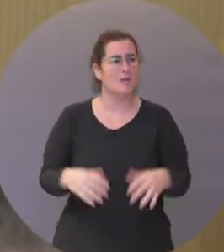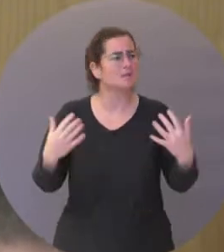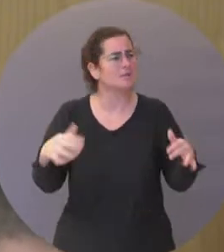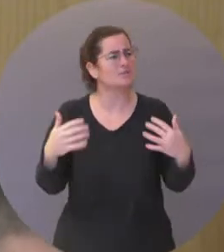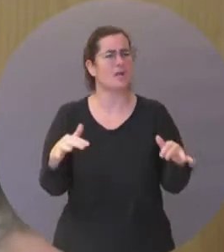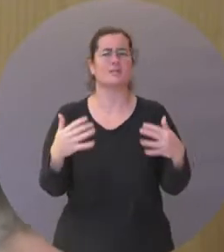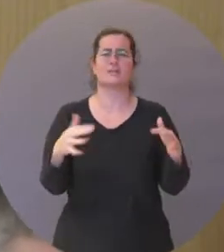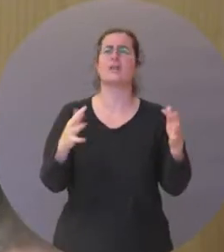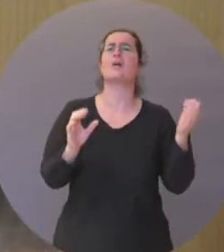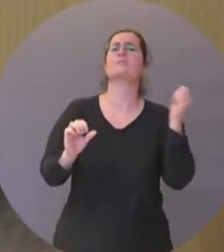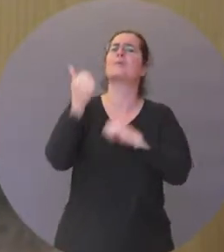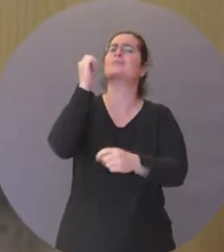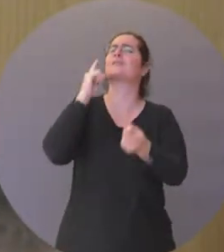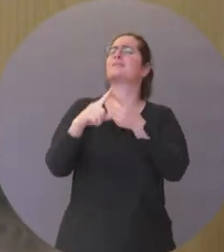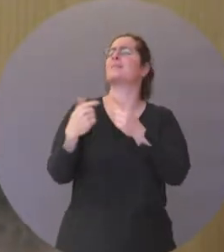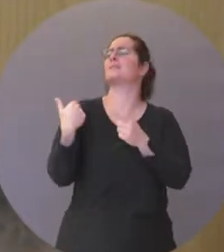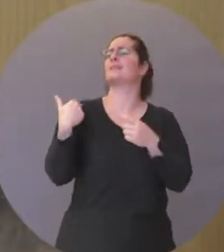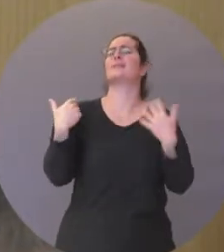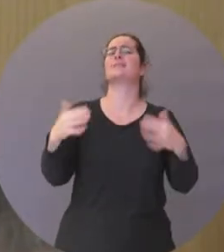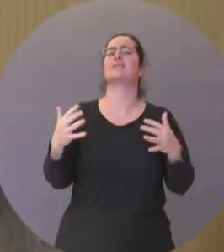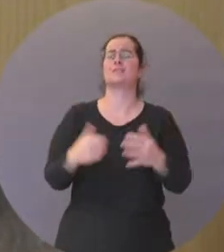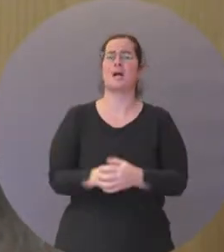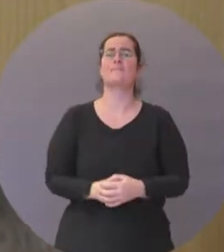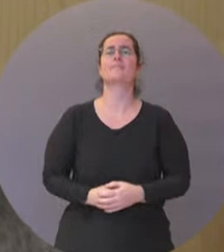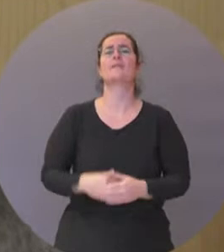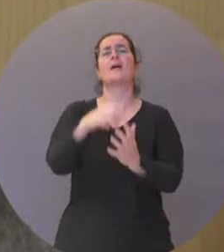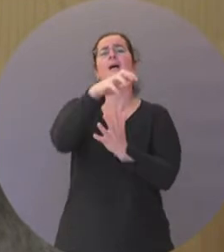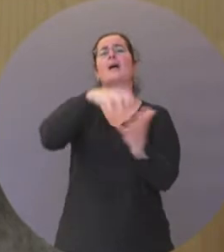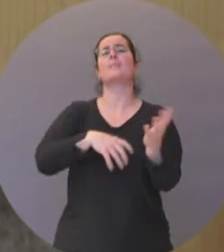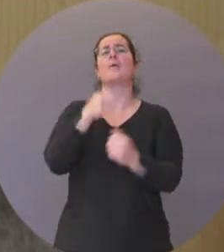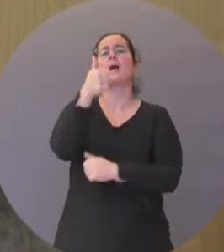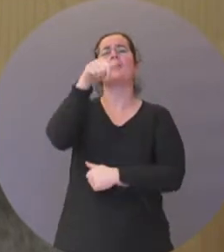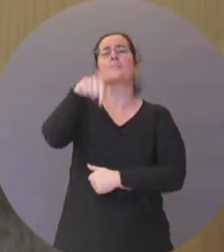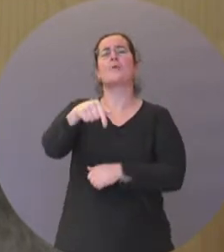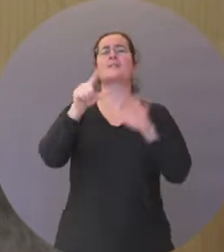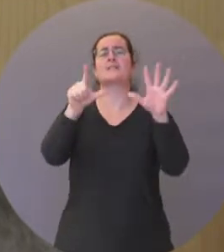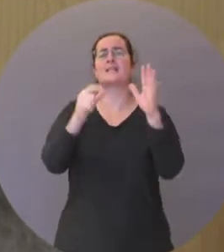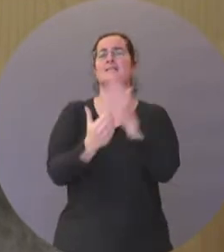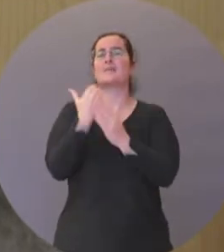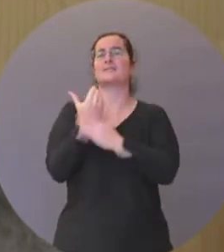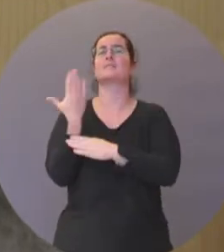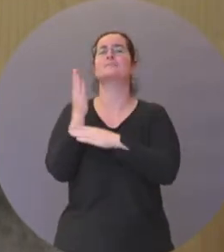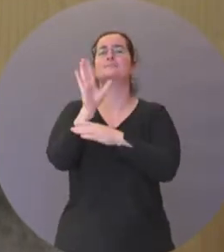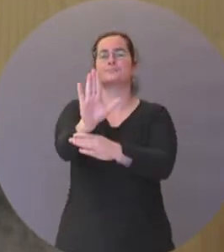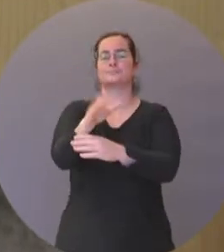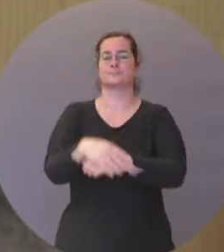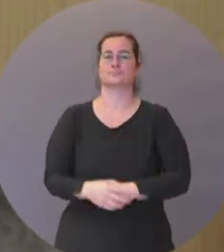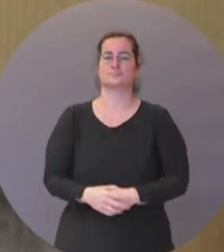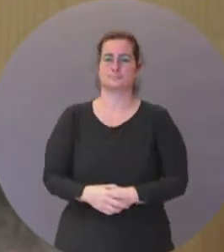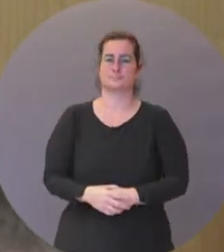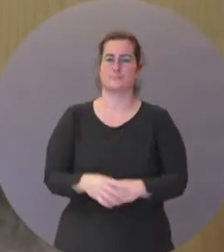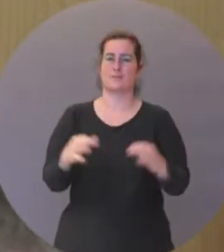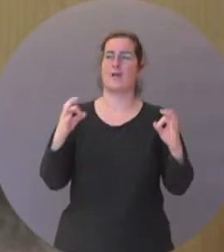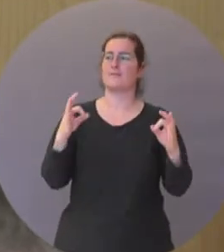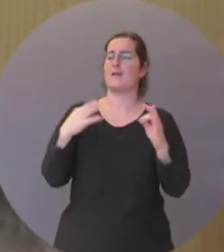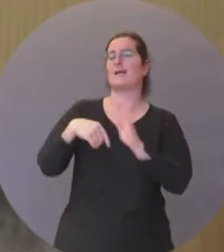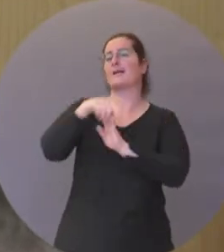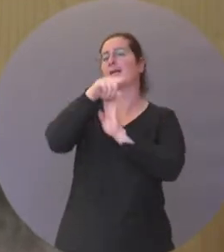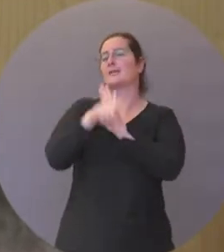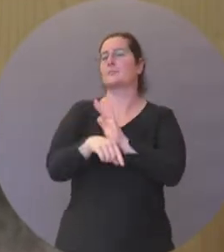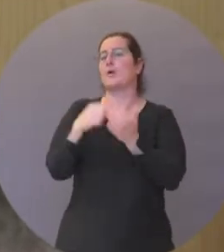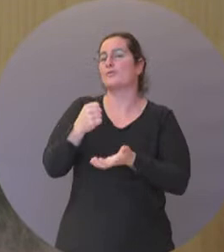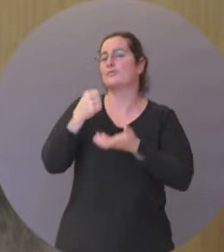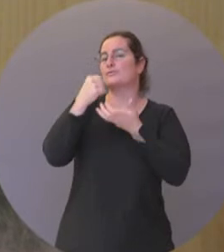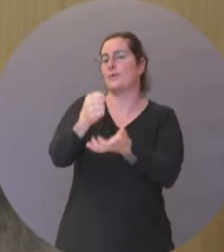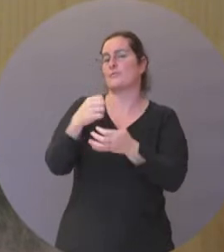premier sujet au travers du rapport 1.7 qui sera présenté ce matin concernant la révision du règlement du fonds de solidarité